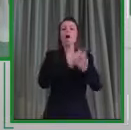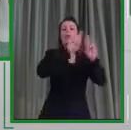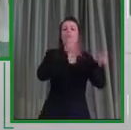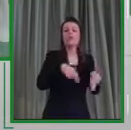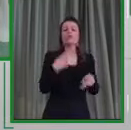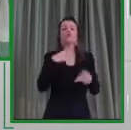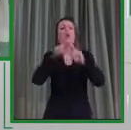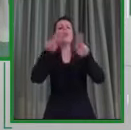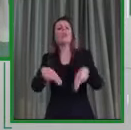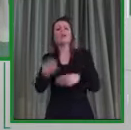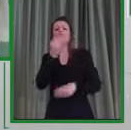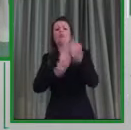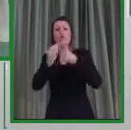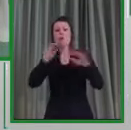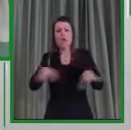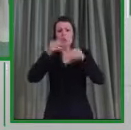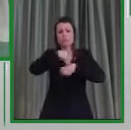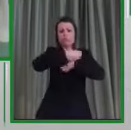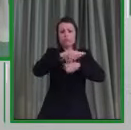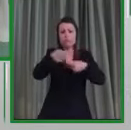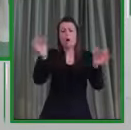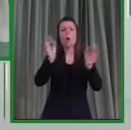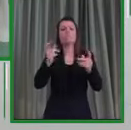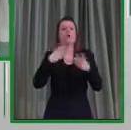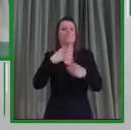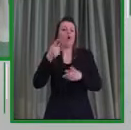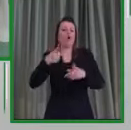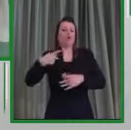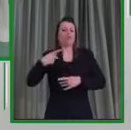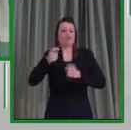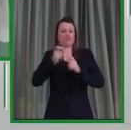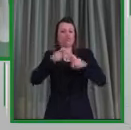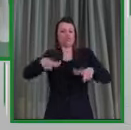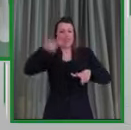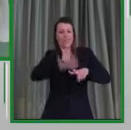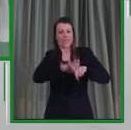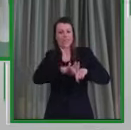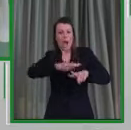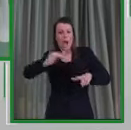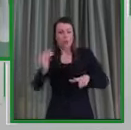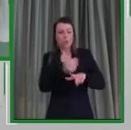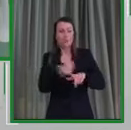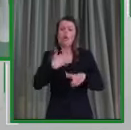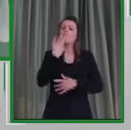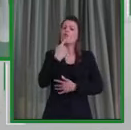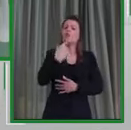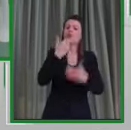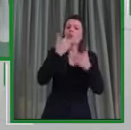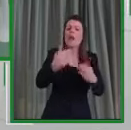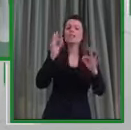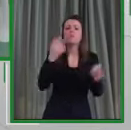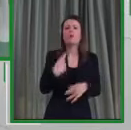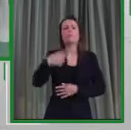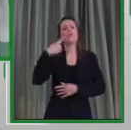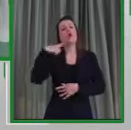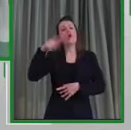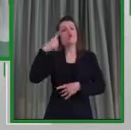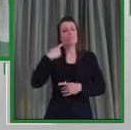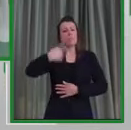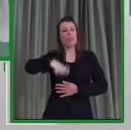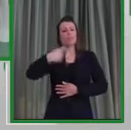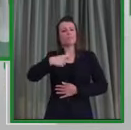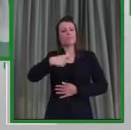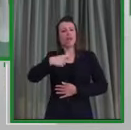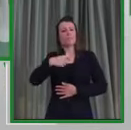nostra città io volevo ringraziare personalmente a nome di tutta la città di sesto il governatore attilio fontana che come